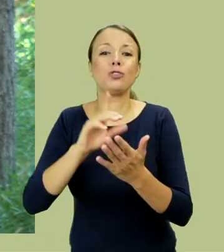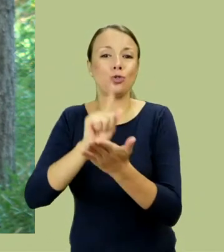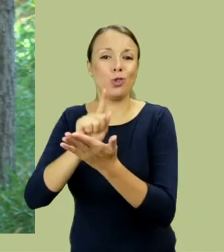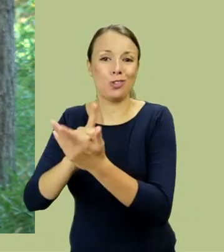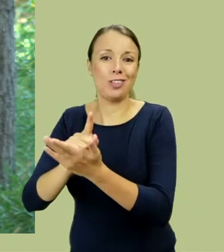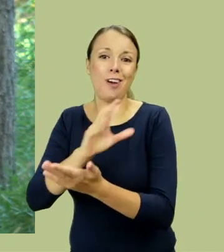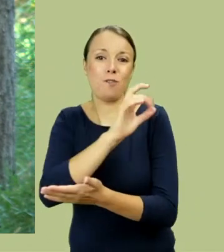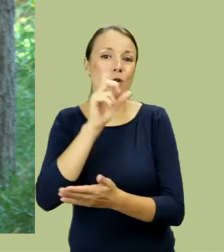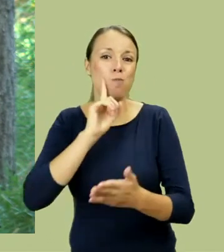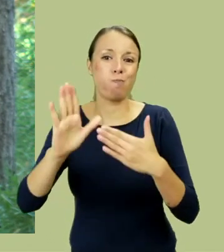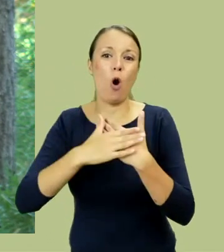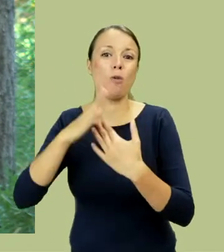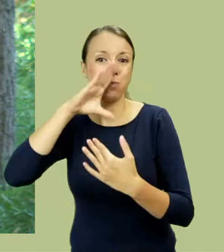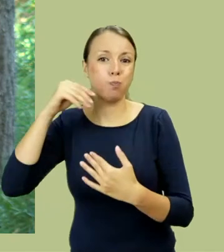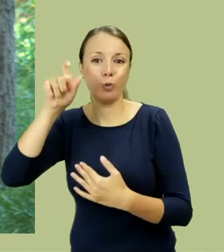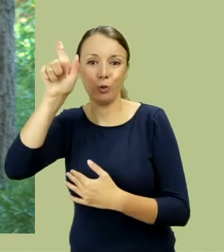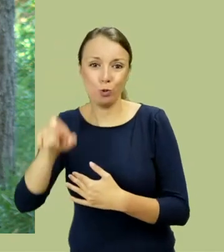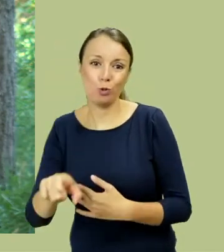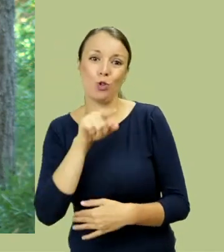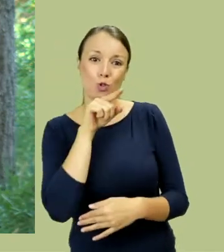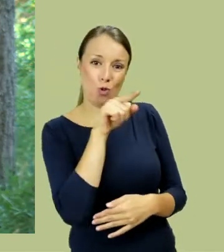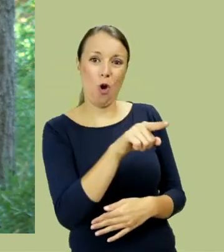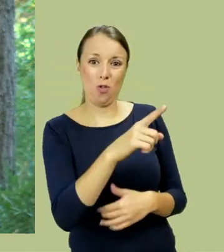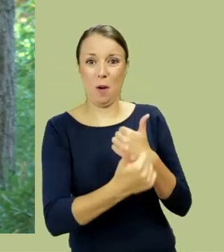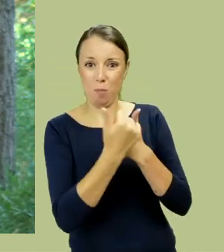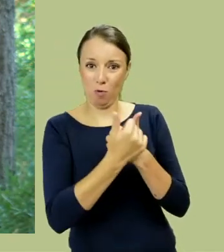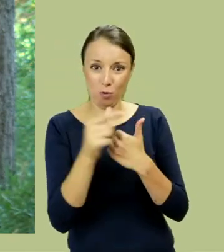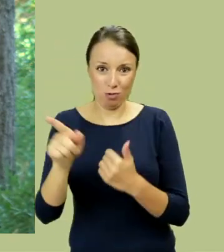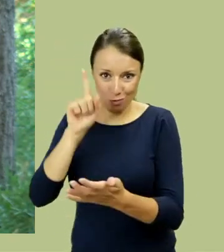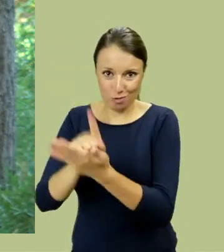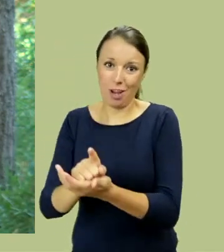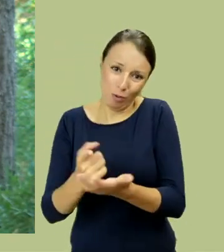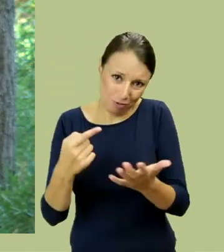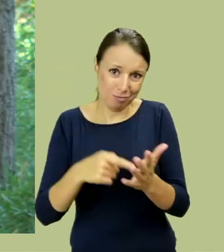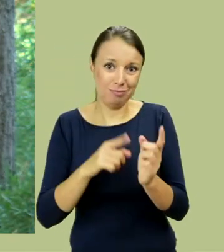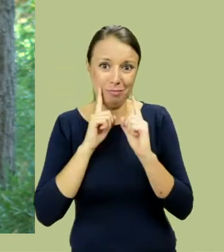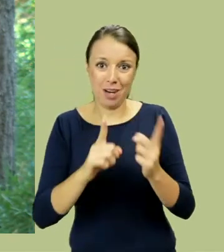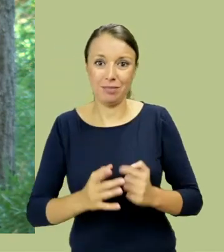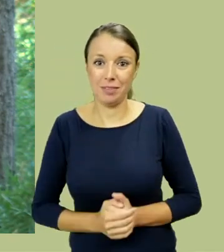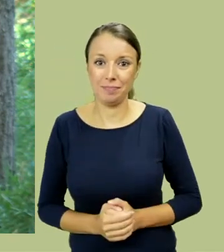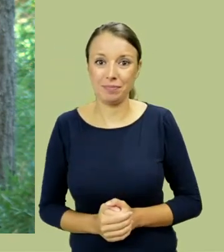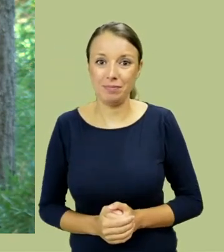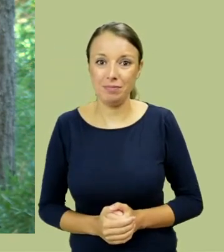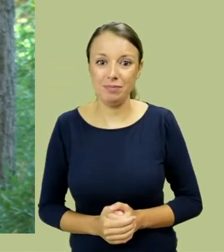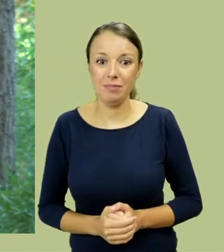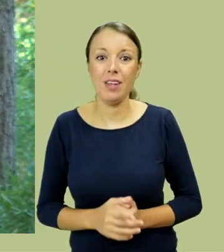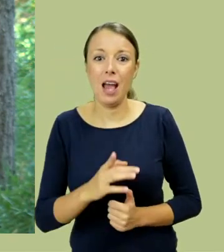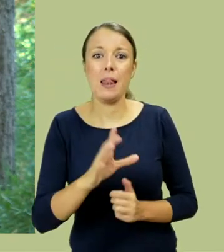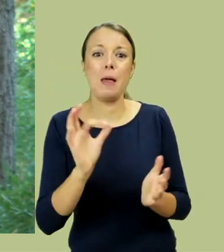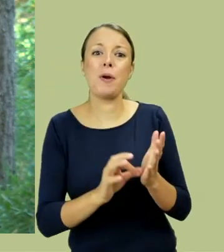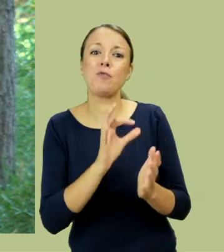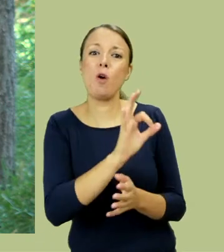akurat myśli jej w stronę filozofii, w stronę ideologii PPS-owskiej popchnął jej stryj,